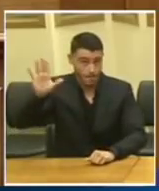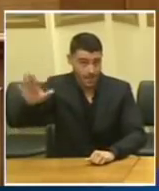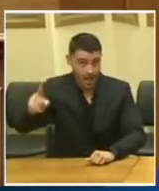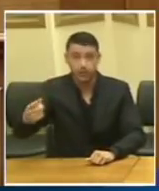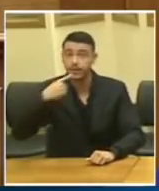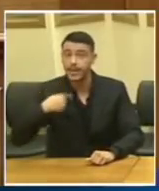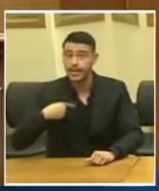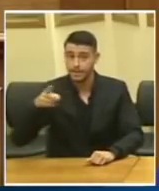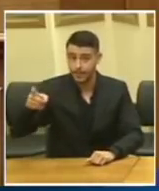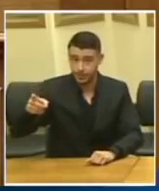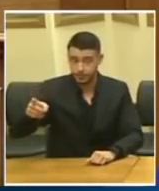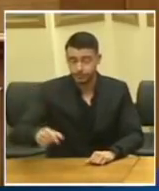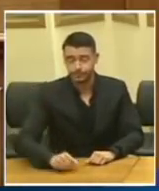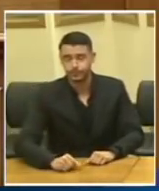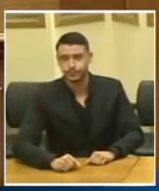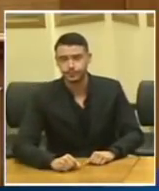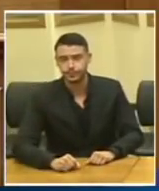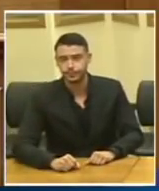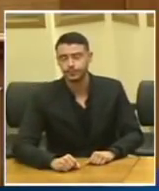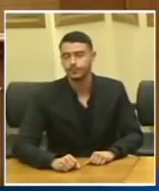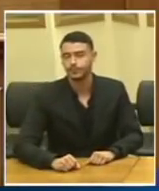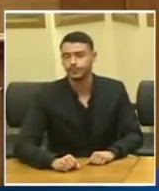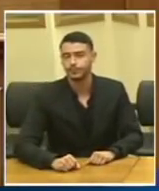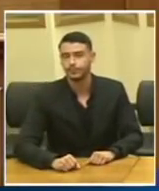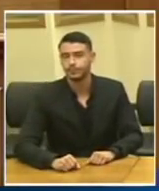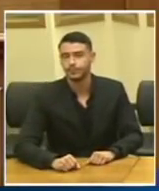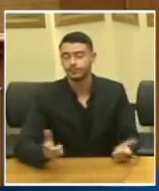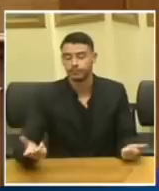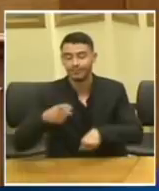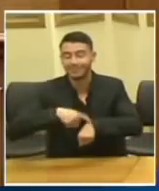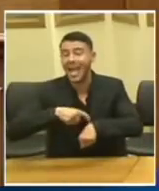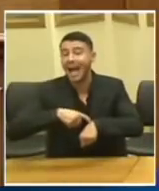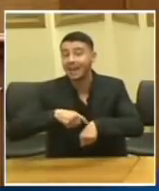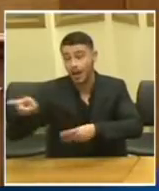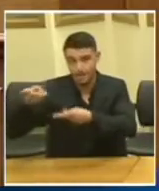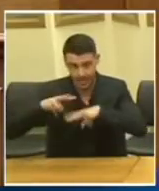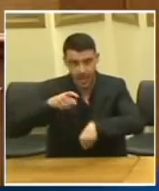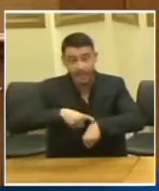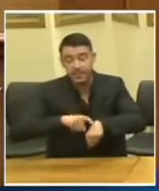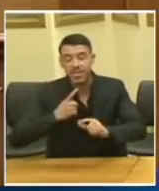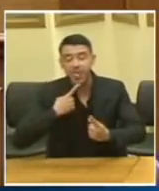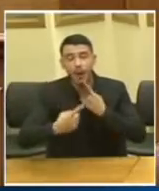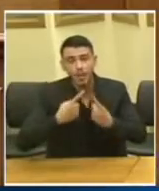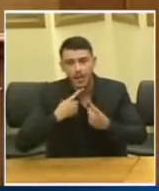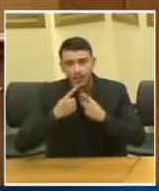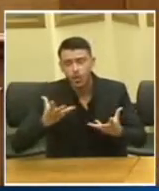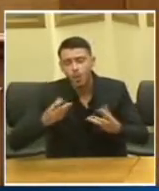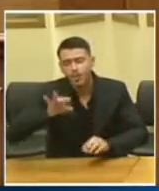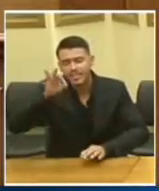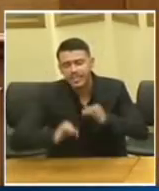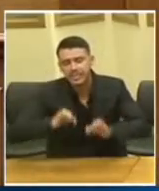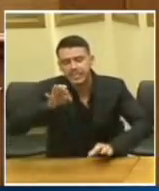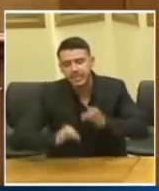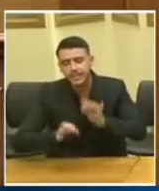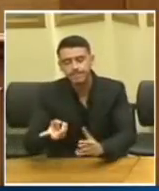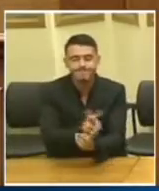σε εισαγωγικά το λέω. Κατά τη διάρκεια των διαπραγματεύσεων υπήρχαν πολλές συζητήσεις προς αυτή την κατεύθυνση.